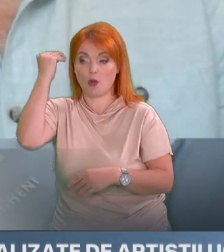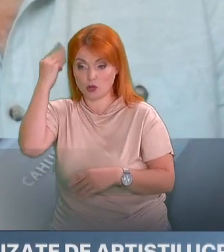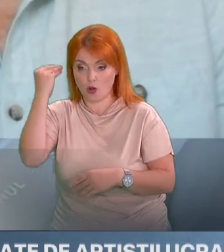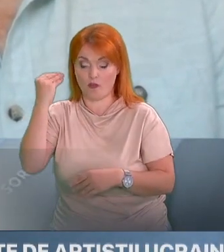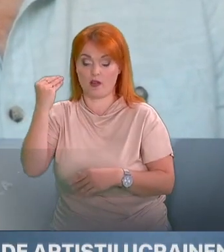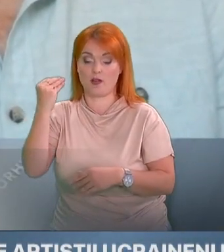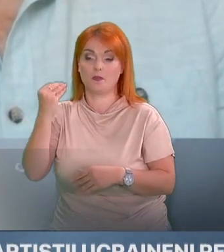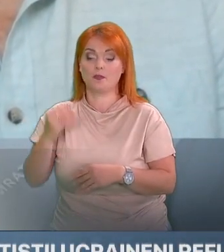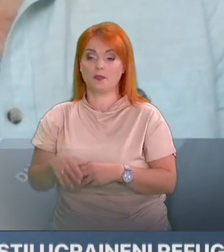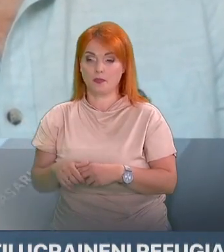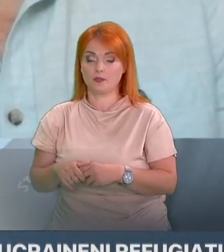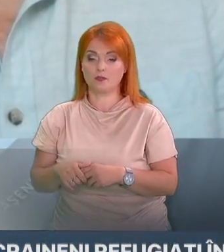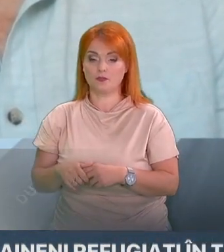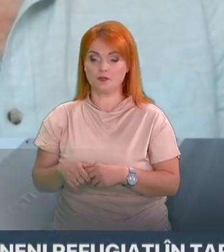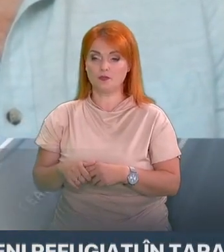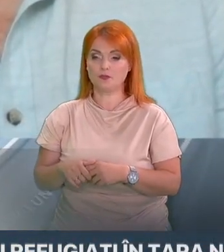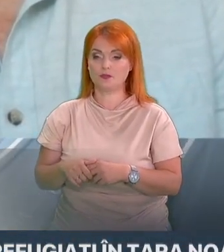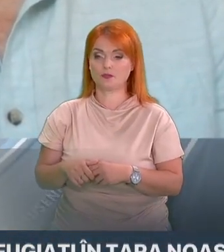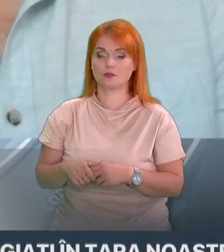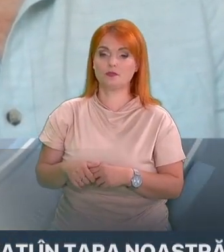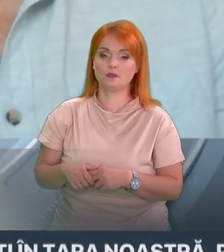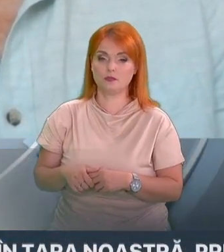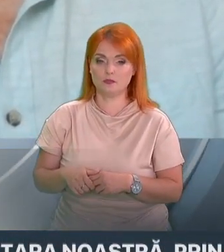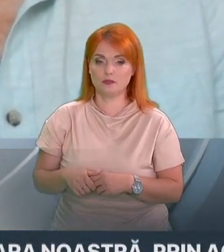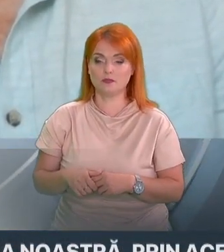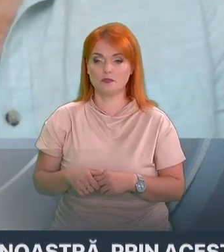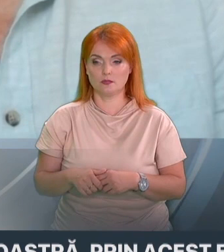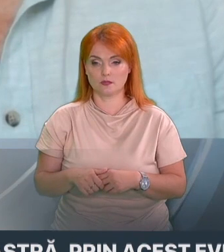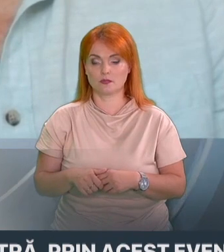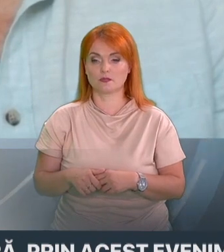anexă sinistră a acestui pact Ribbentrop-Molotov, acest protocol